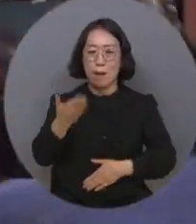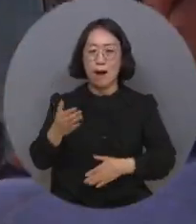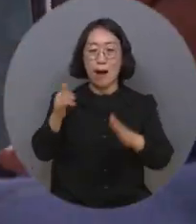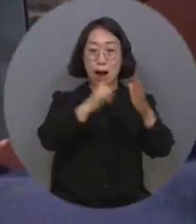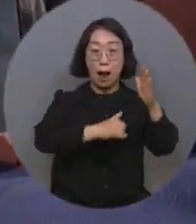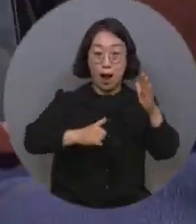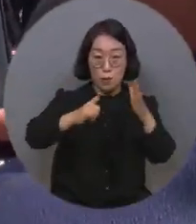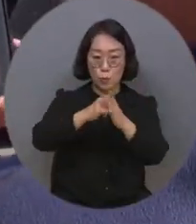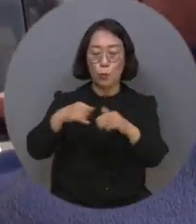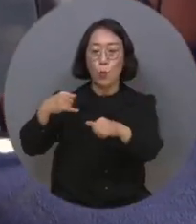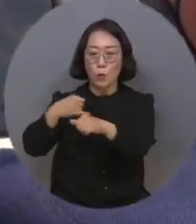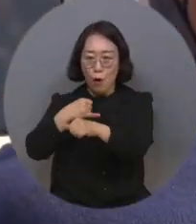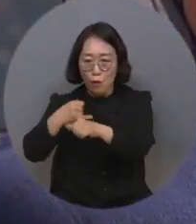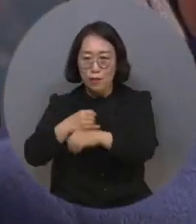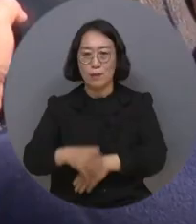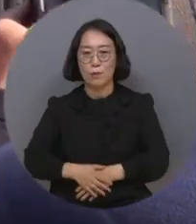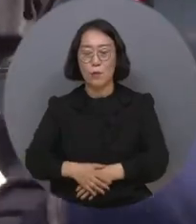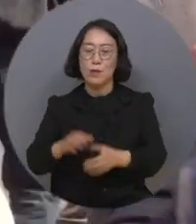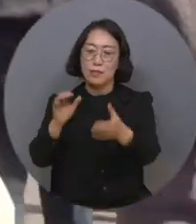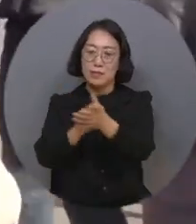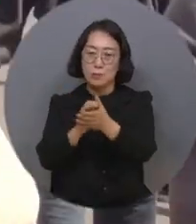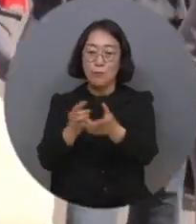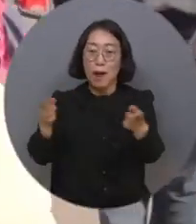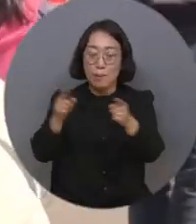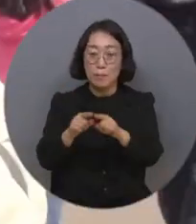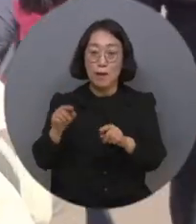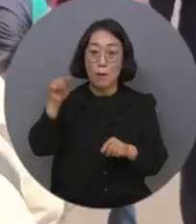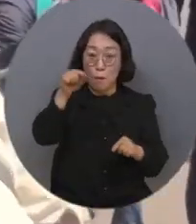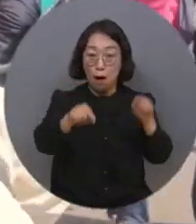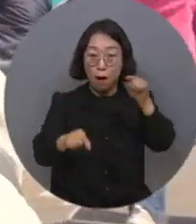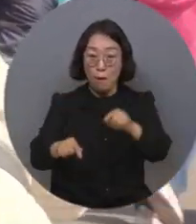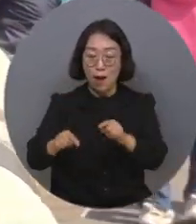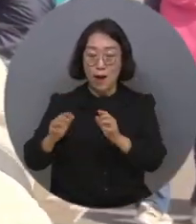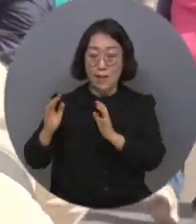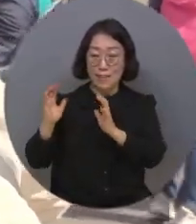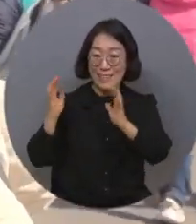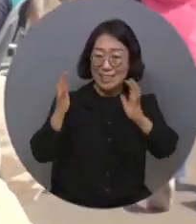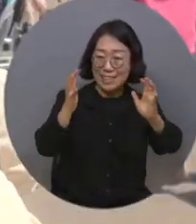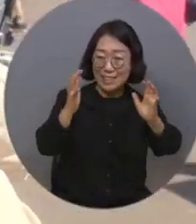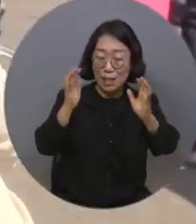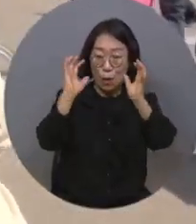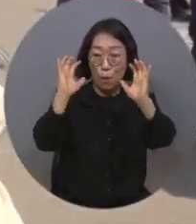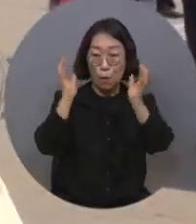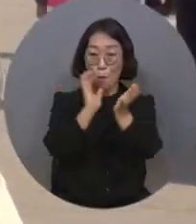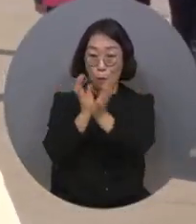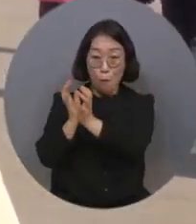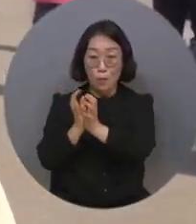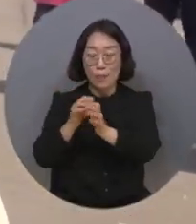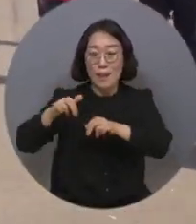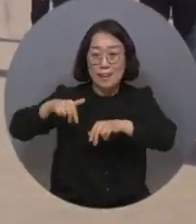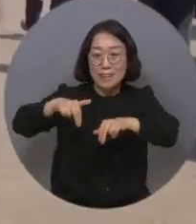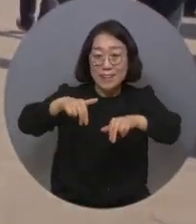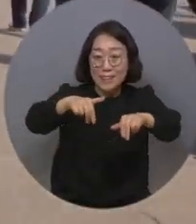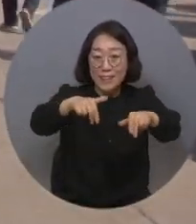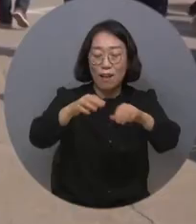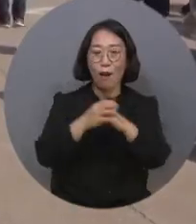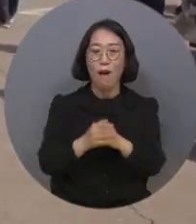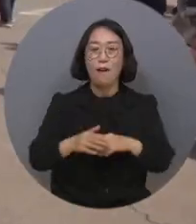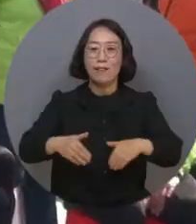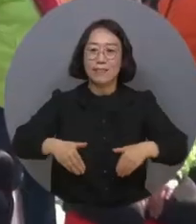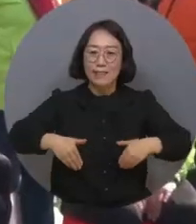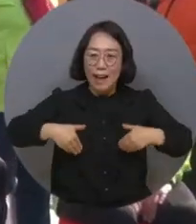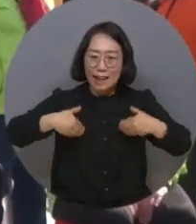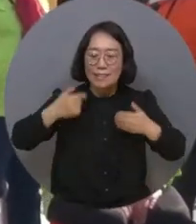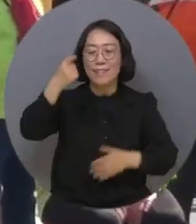가족과 함께, 연인과 함께, 친구와 함께 걷는 꽃길, 코로나로 미뤘던 시간, 주민들은 다시 따뜻한